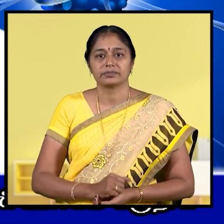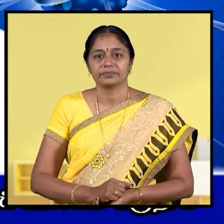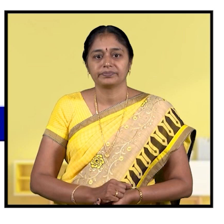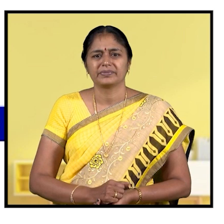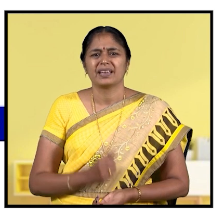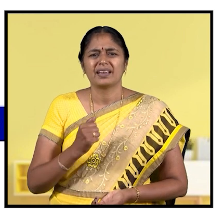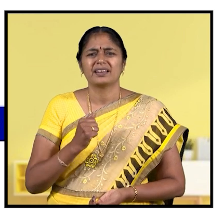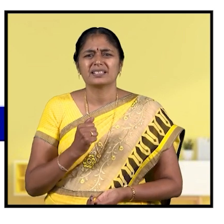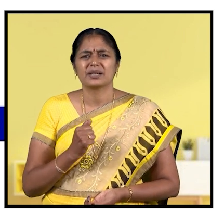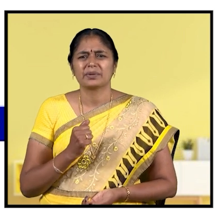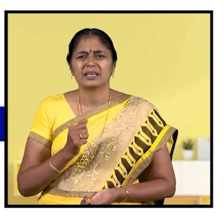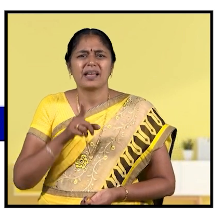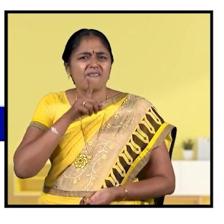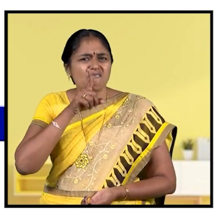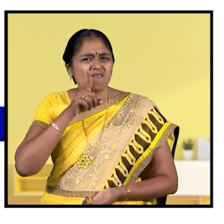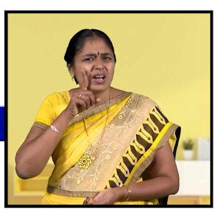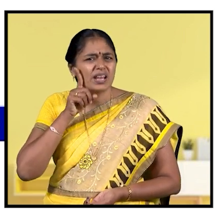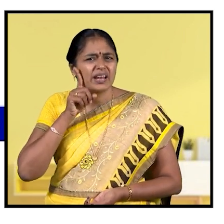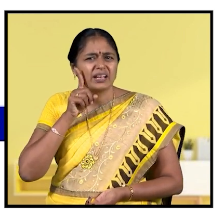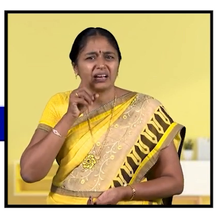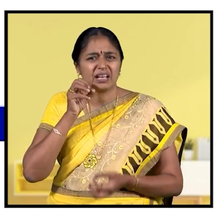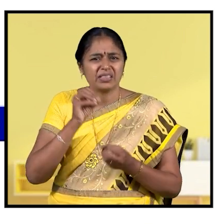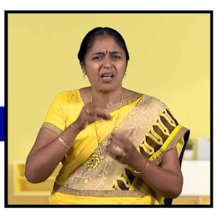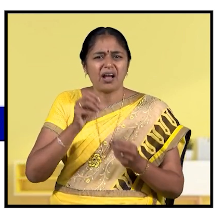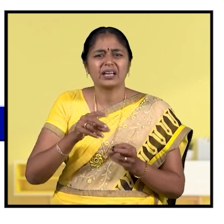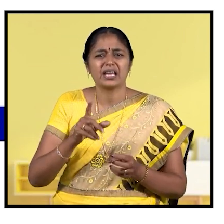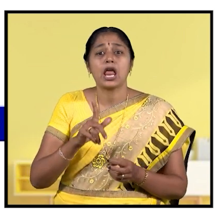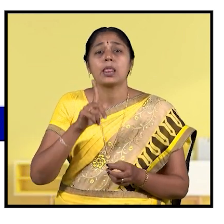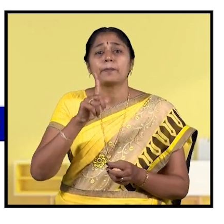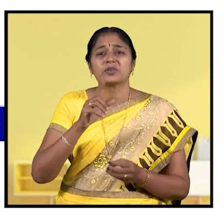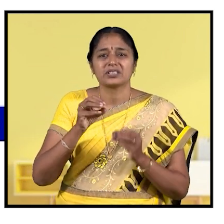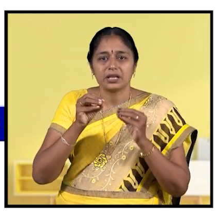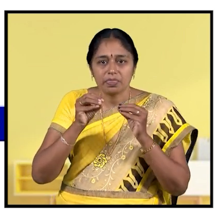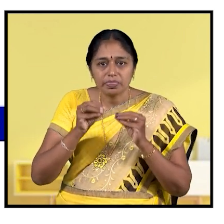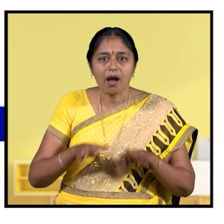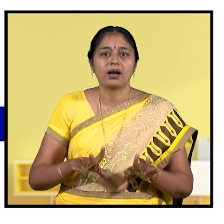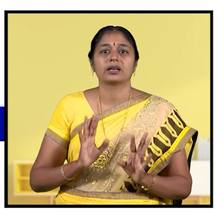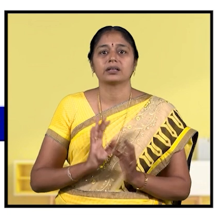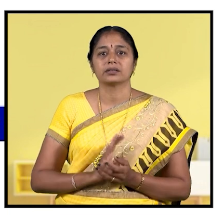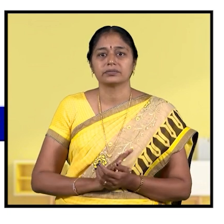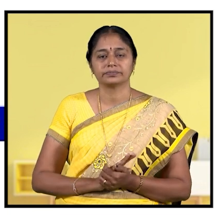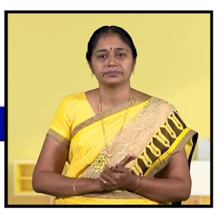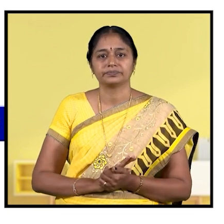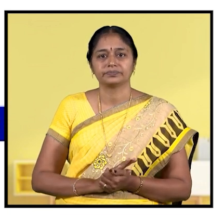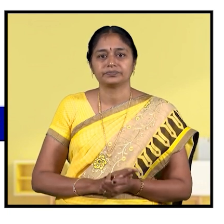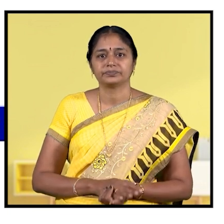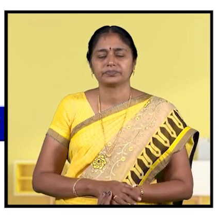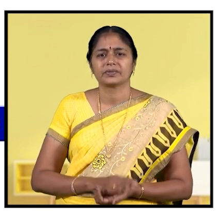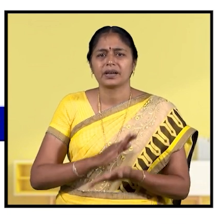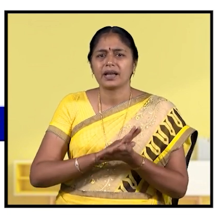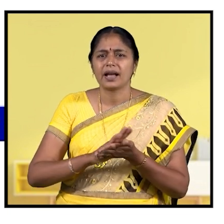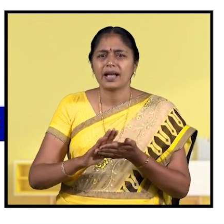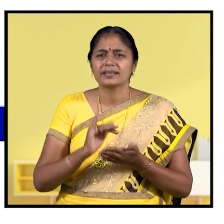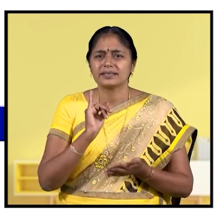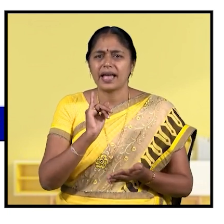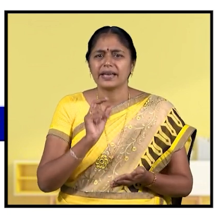அப்படின்னு பார்த்தீங்கன்னாக்க, வெள்ளையணுக்களை தாக்கி லிம்போசில் தாக்கக்கூடியது. நோயினை எதிர்க்கக்கூடிய திறனை குறைத்தணும். இது வந்து இந்த HIV வைரஸுடைய விஷயம். சரி, இந்த HIV வைரஸ்